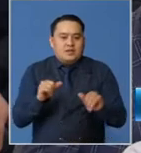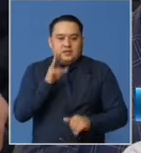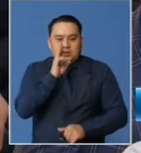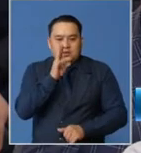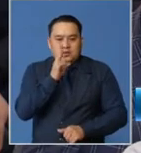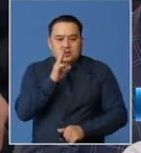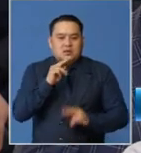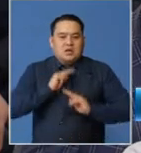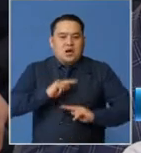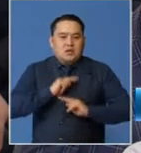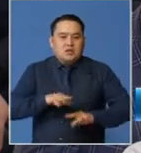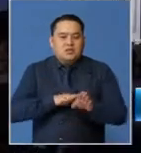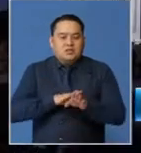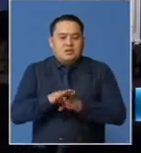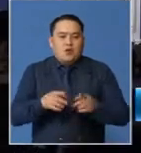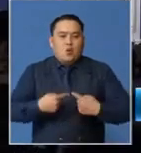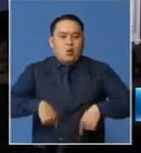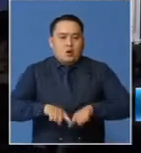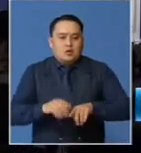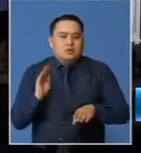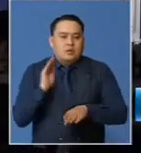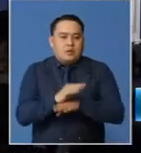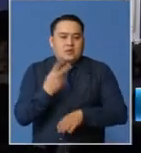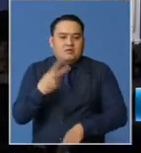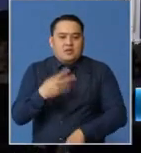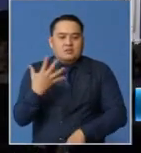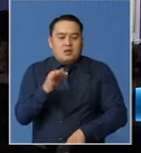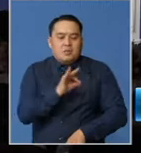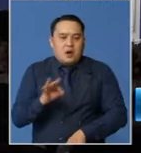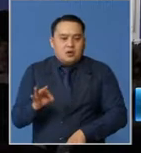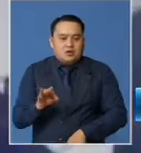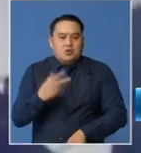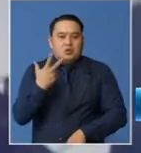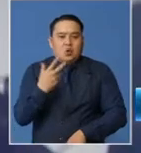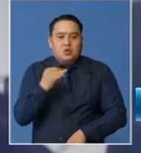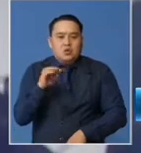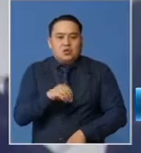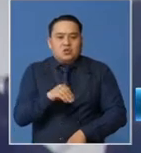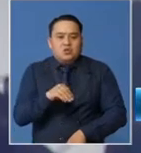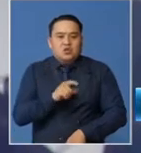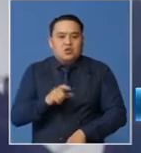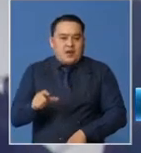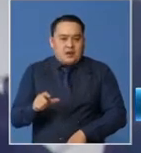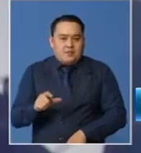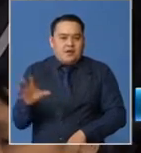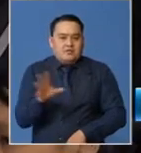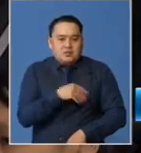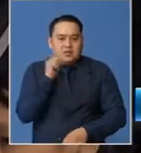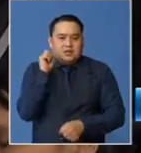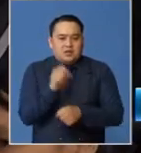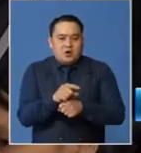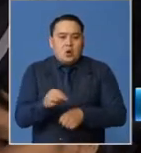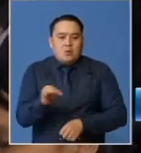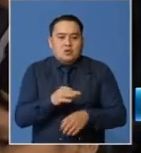у низовых сотрудников исполнительных органов. Надбавку 25% получат более 3,5 тысяч человек. Все эти задачи